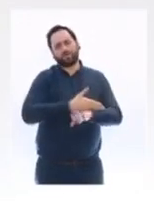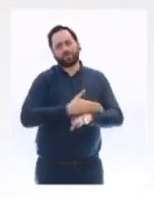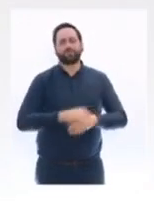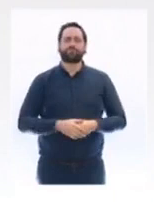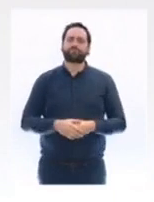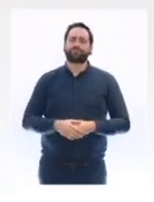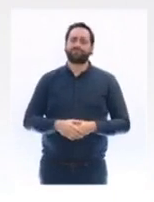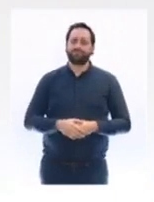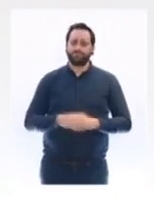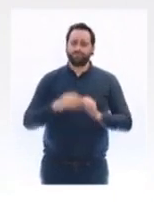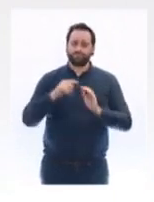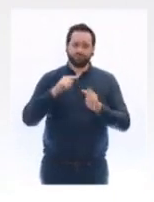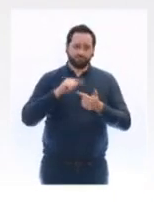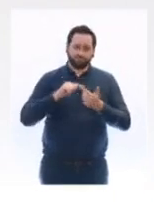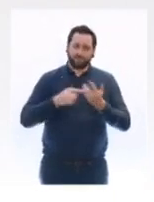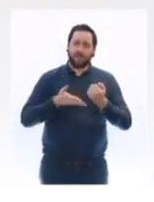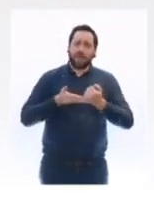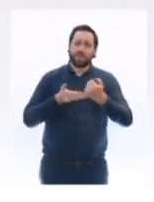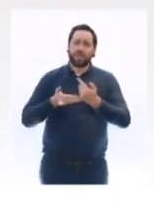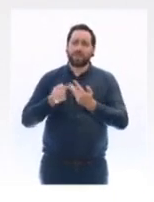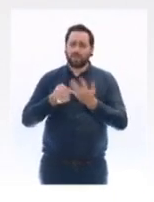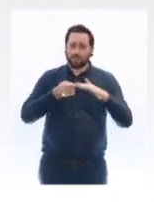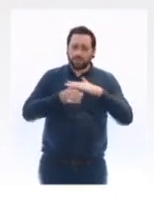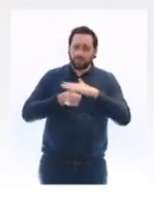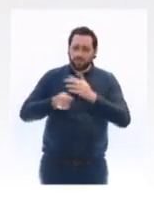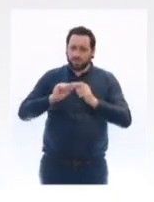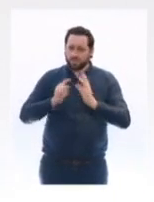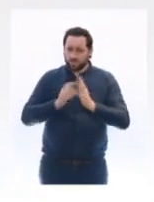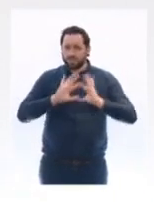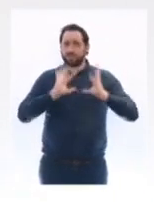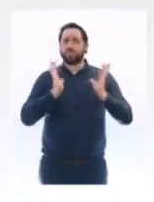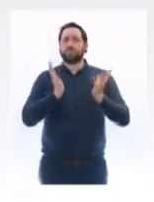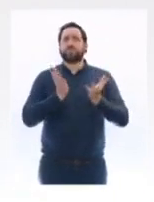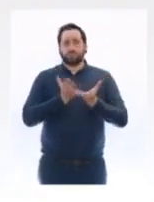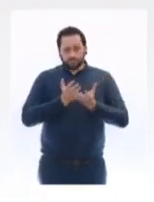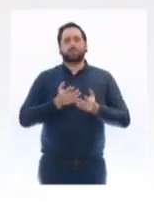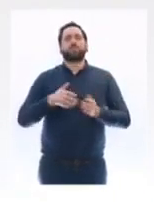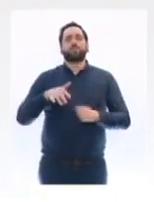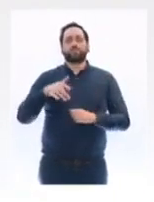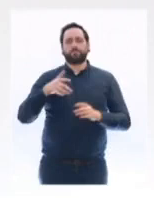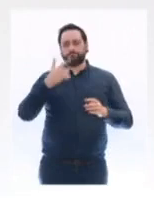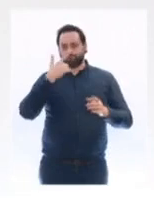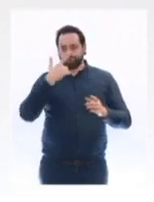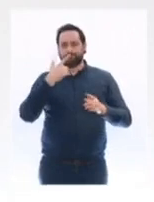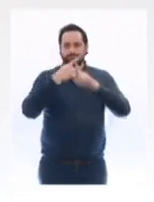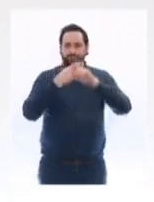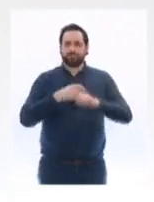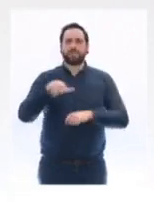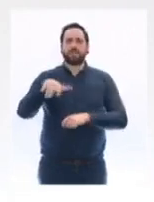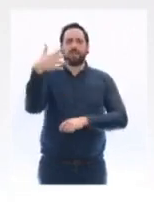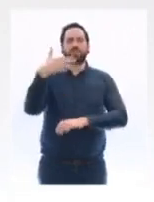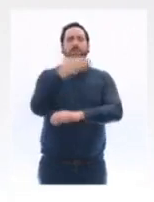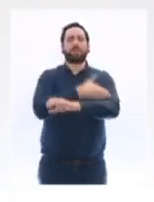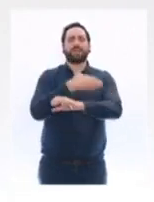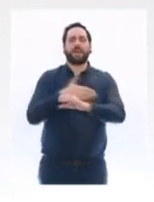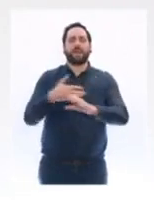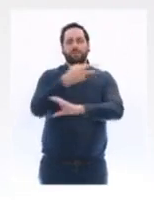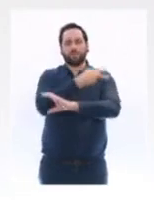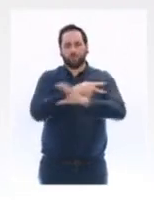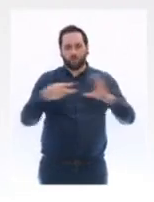entreprises. Par souci de précaution, et comme nous l'avons toujours fait depuis le début de cette crise, et comme l'a indiqué le